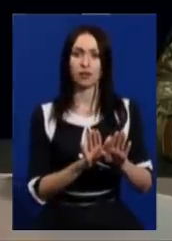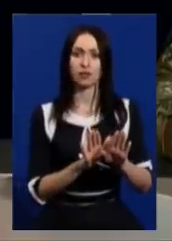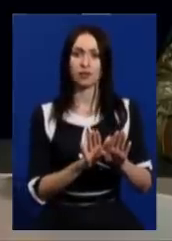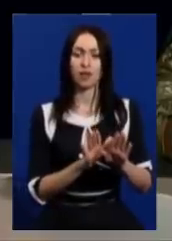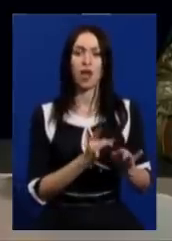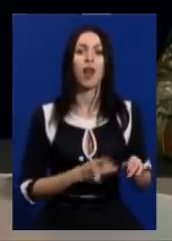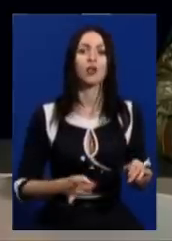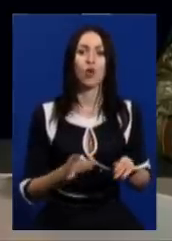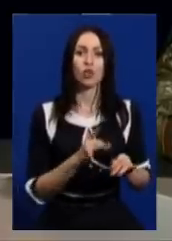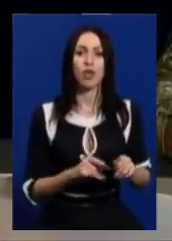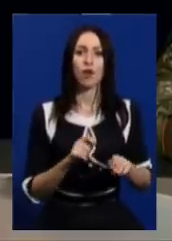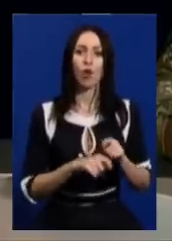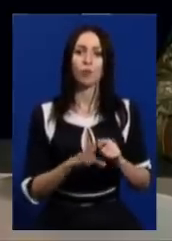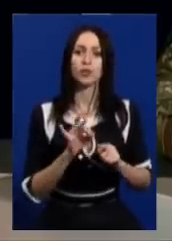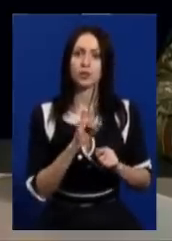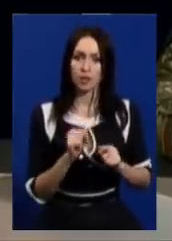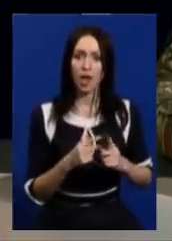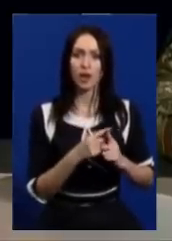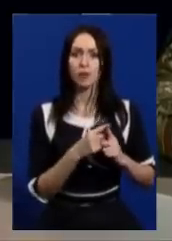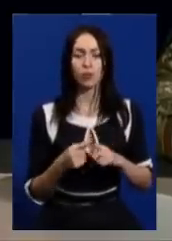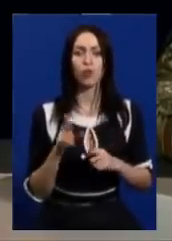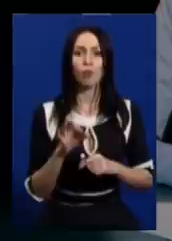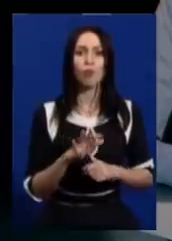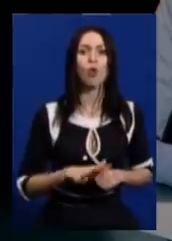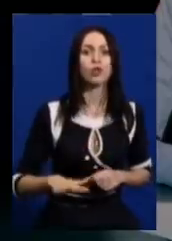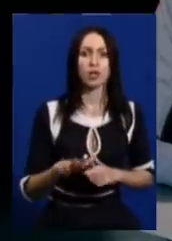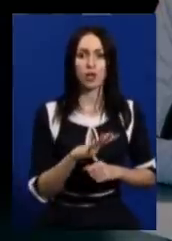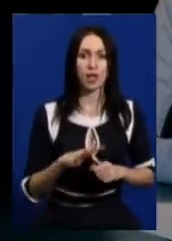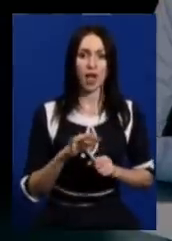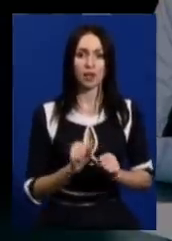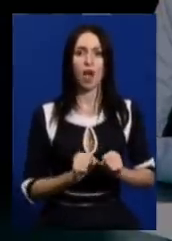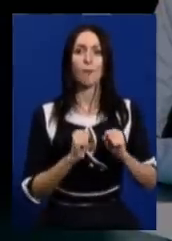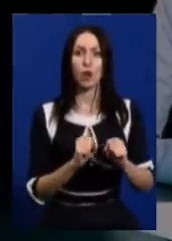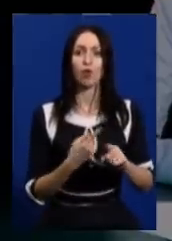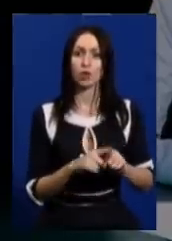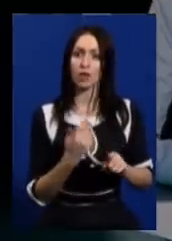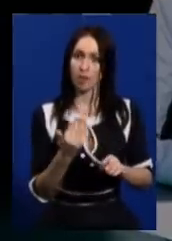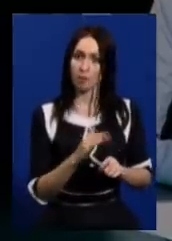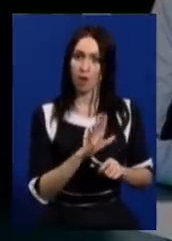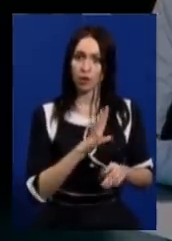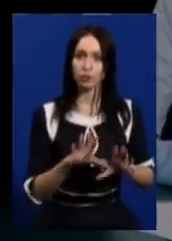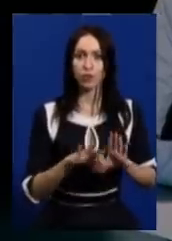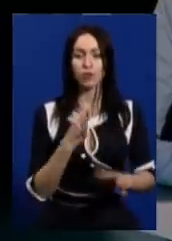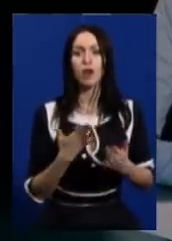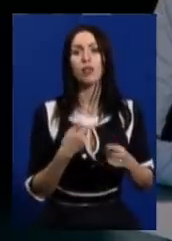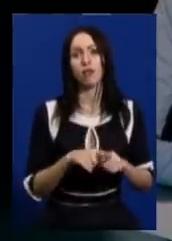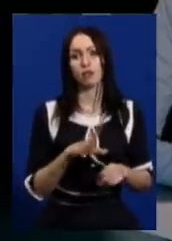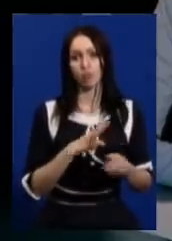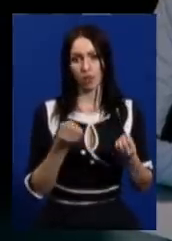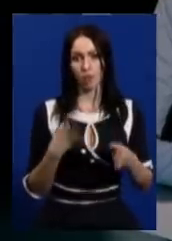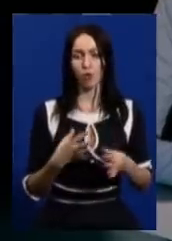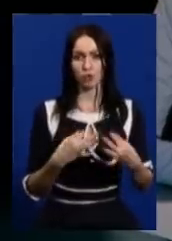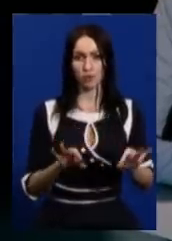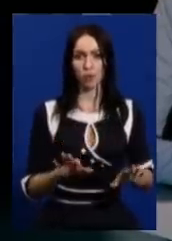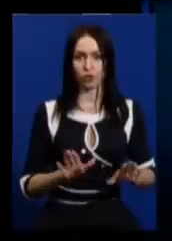заместитель районного комиссара именно по территориальной обороне. Це ваш був вибір, чи це просто було вільне місце?